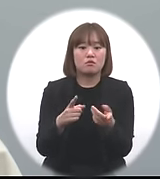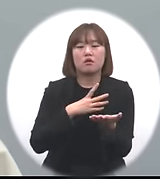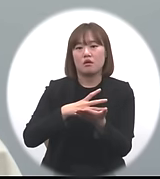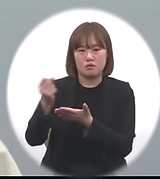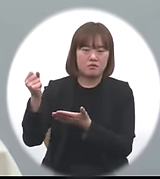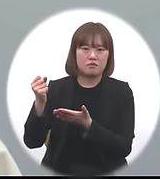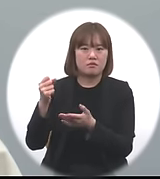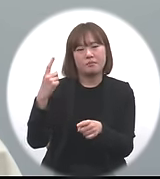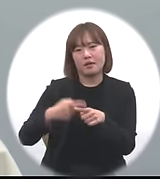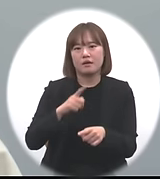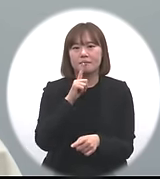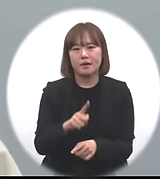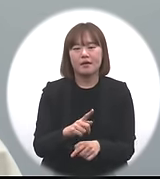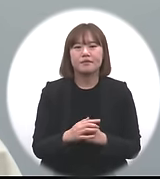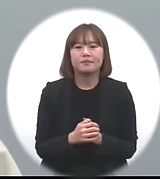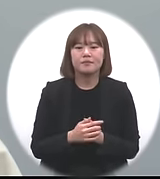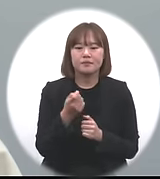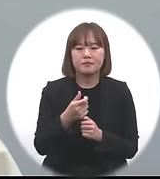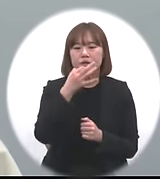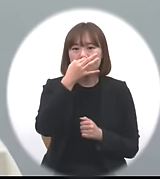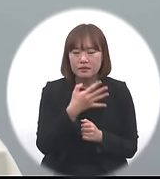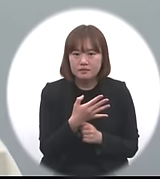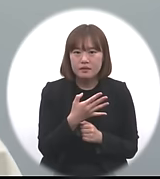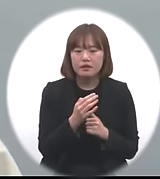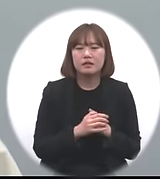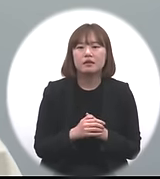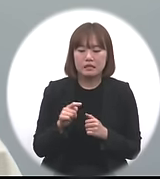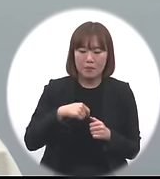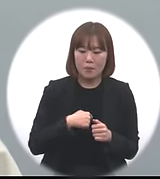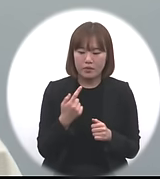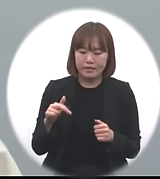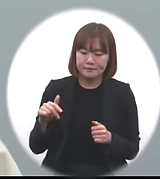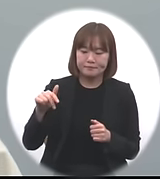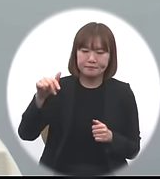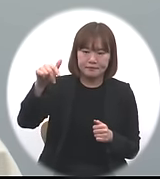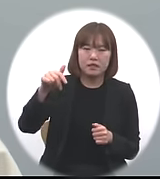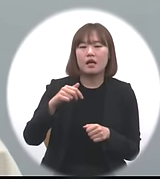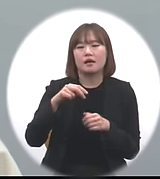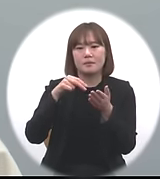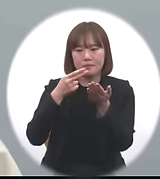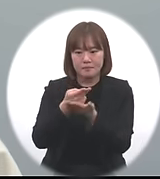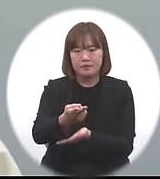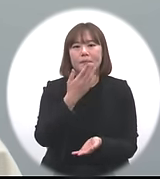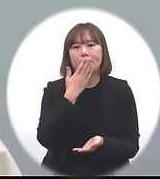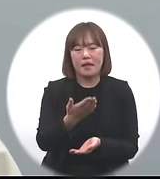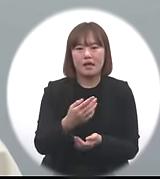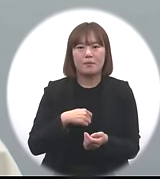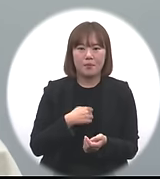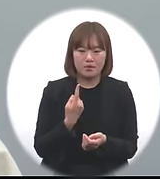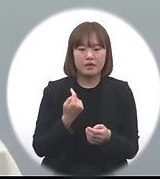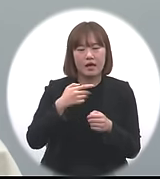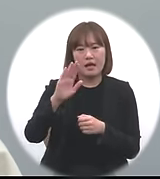뺏고 있습니다. 조금 힘들지만 지가 기어 올라가야 미끄럼틀을 타는 거고요. 조금 힘들지만 자기가 문제를 풀어야